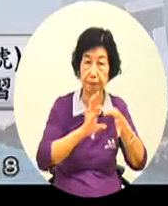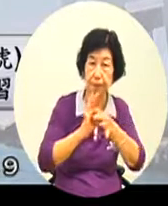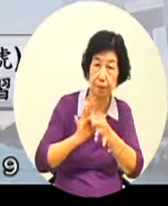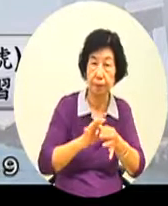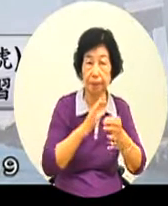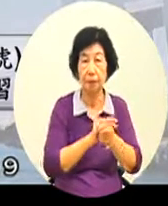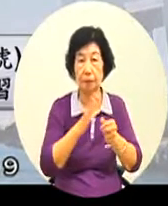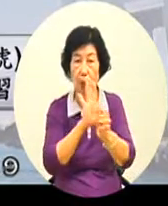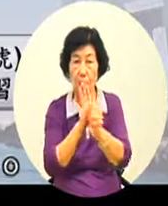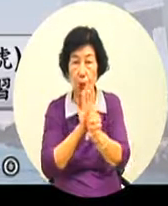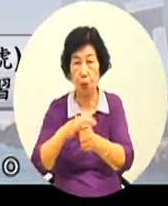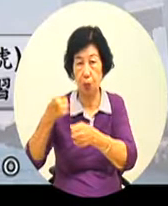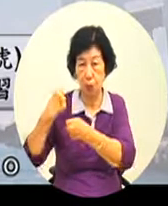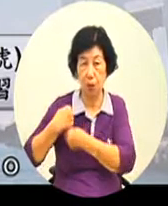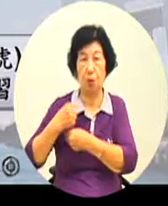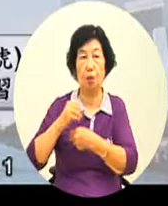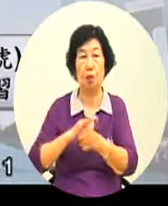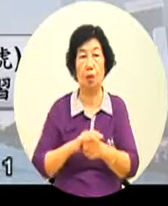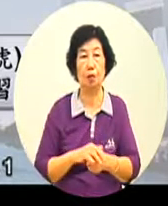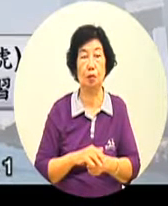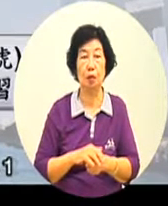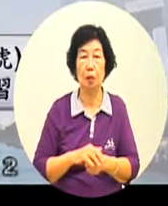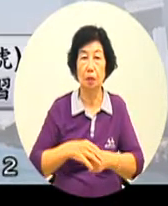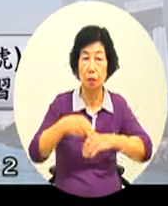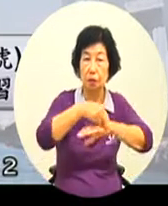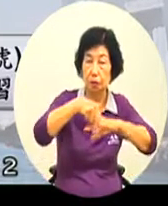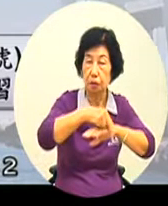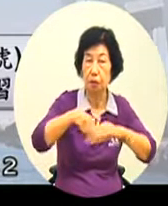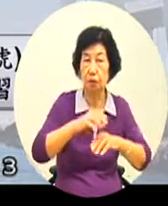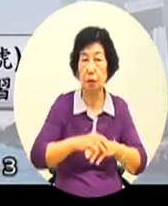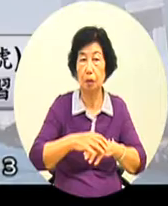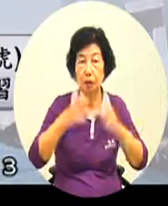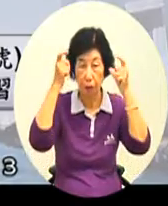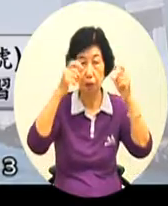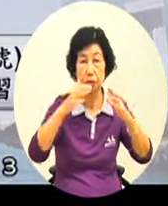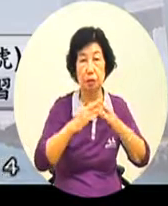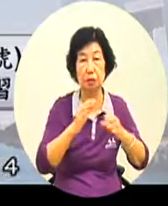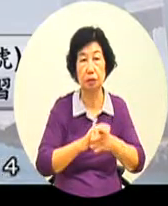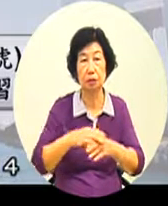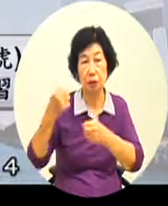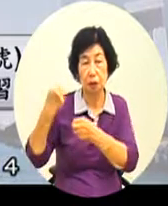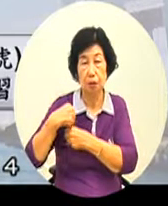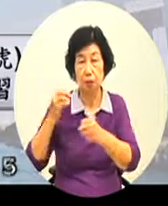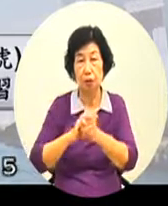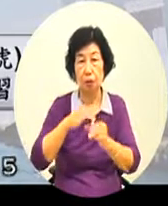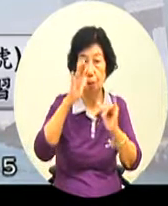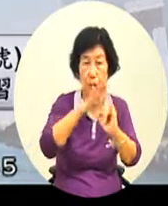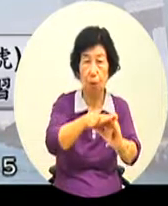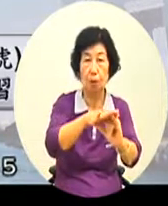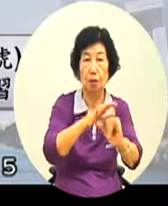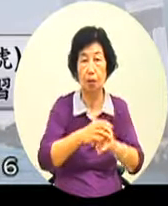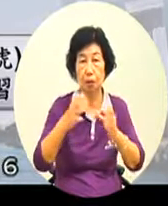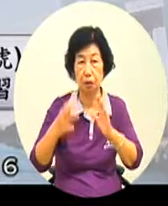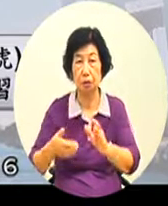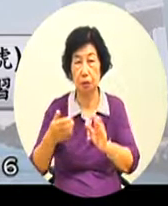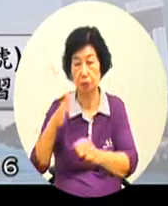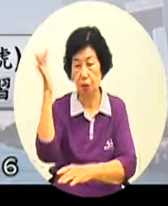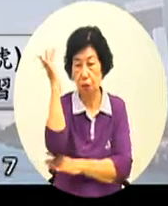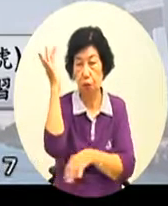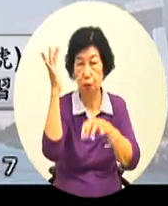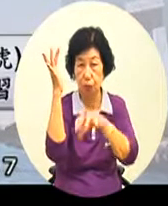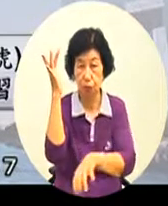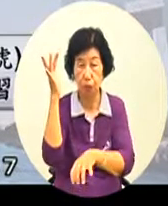役。第二，规划本市军人中龄池设置树葬区。第三，办